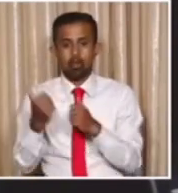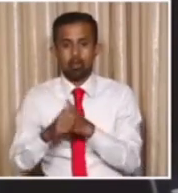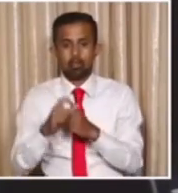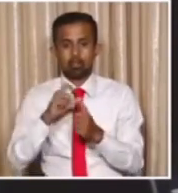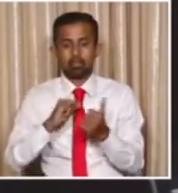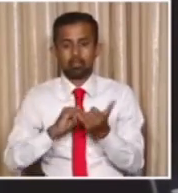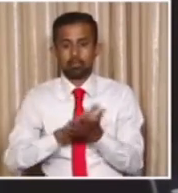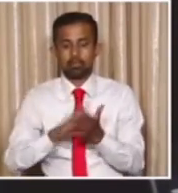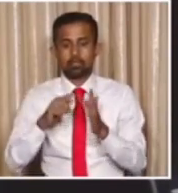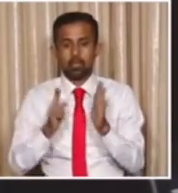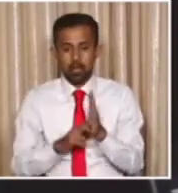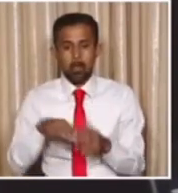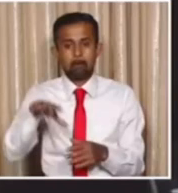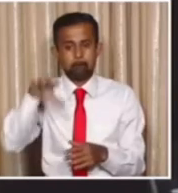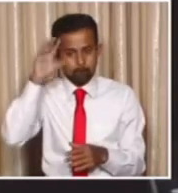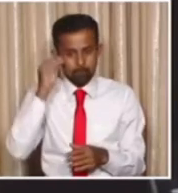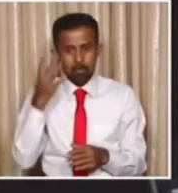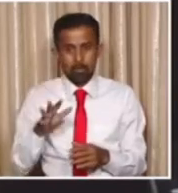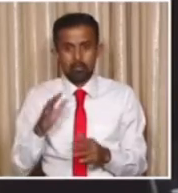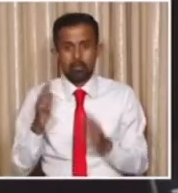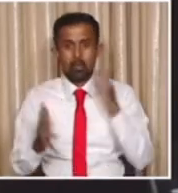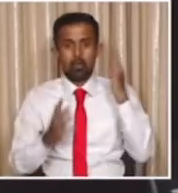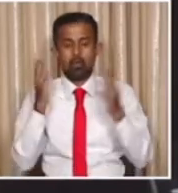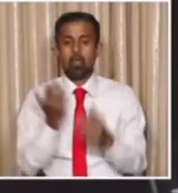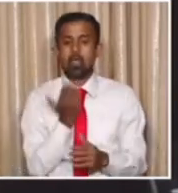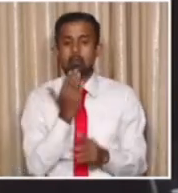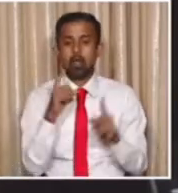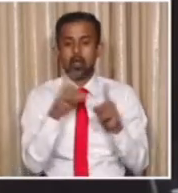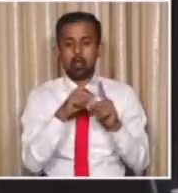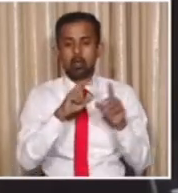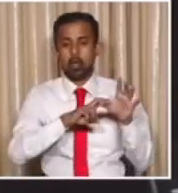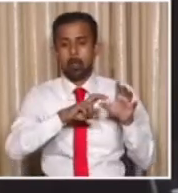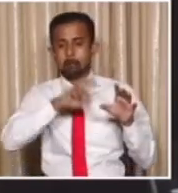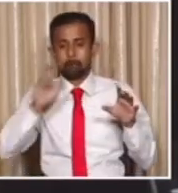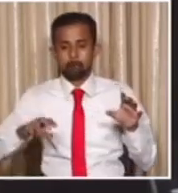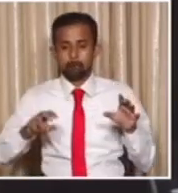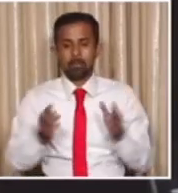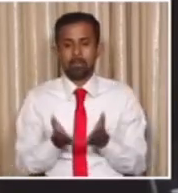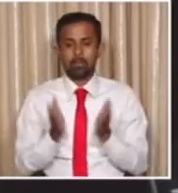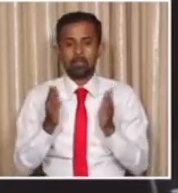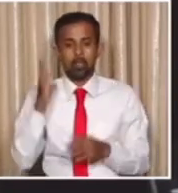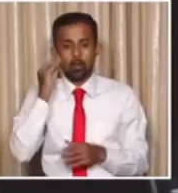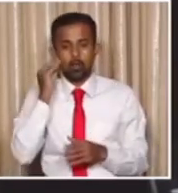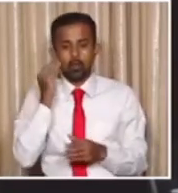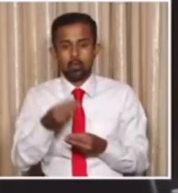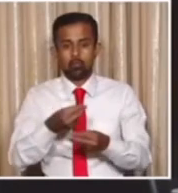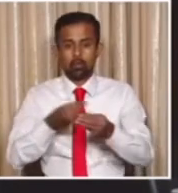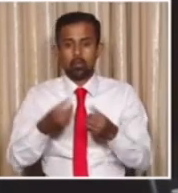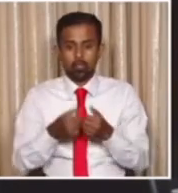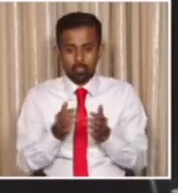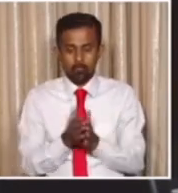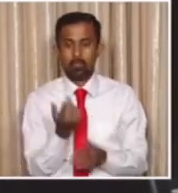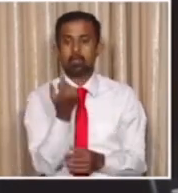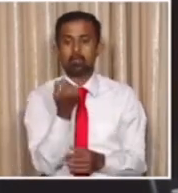ජින්පින් ජනාධිපතිවරයා පිළිගත්තා කියලා. අද ලෝකයේ ඇමරිකානු ඩොලරයෙන් ගැලවිලා අද ඉන්දියාවයි රුසියාවයි ගනුදෙනු කරන්නේ තමන්ගේ මුදල්